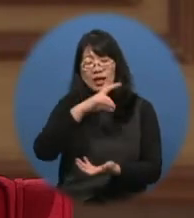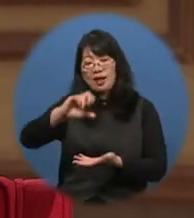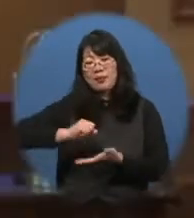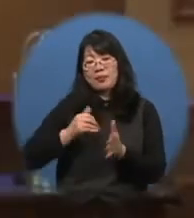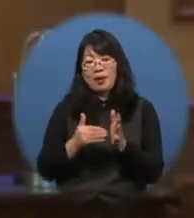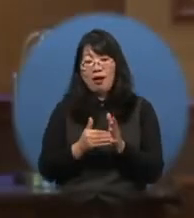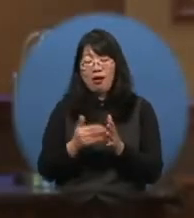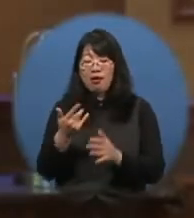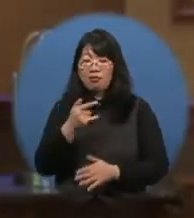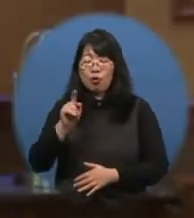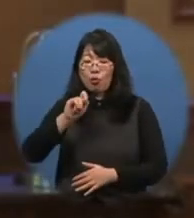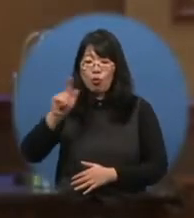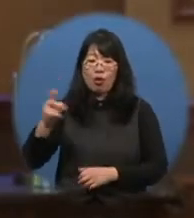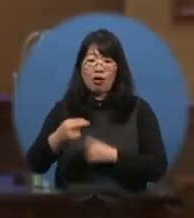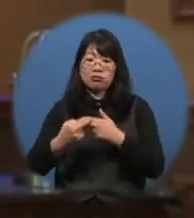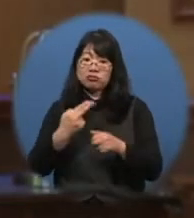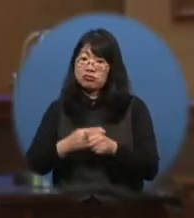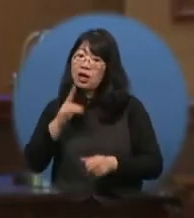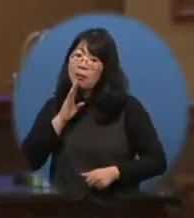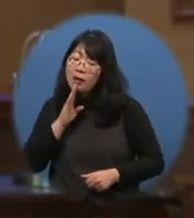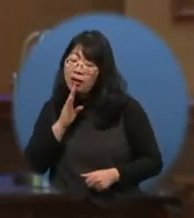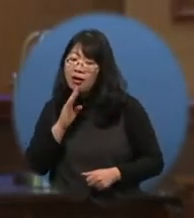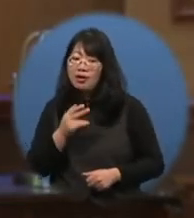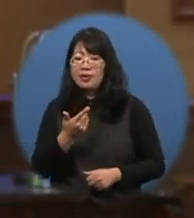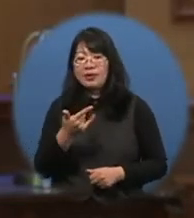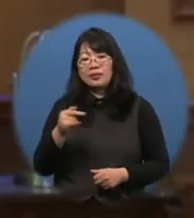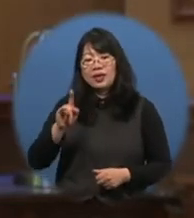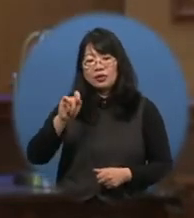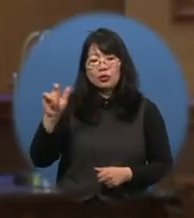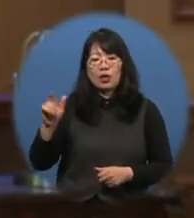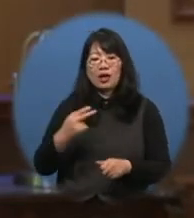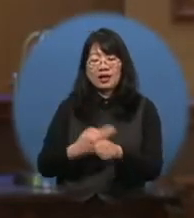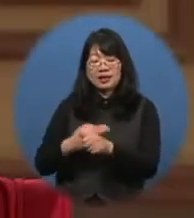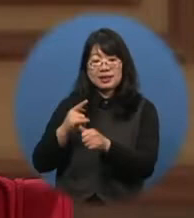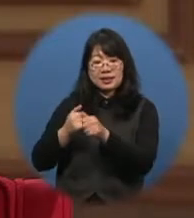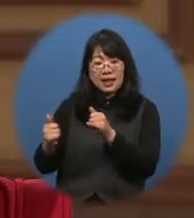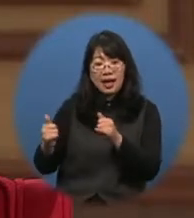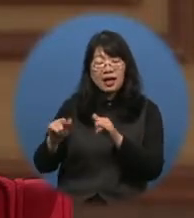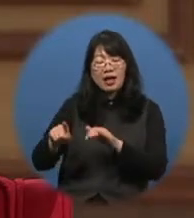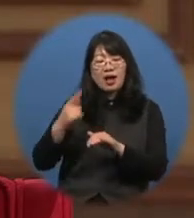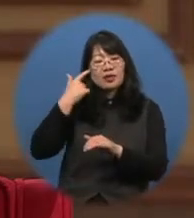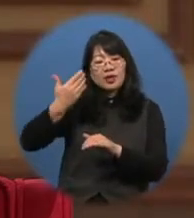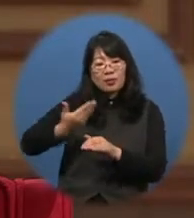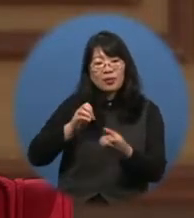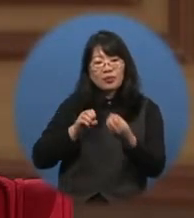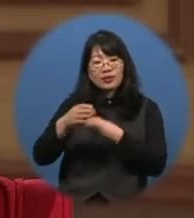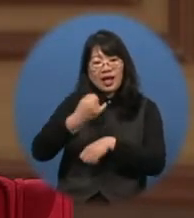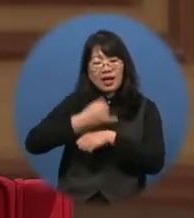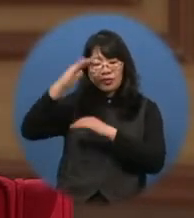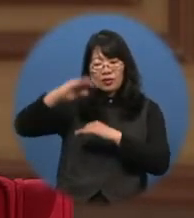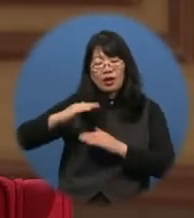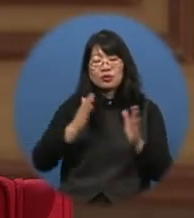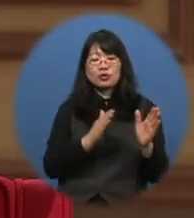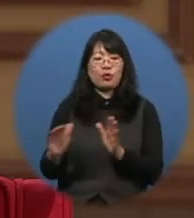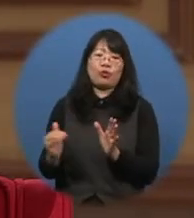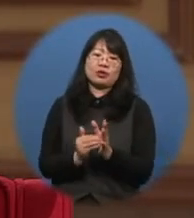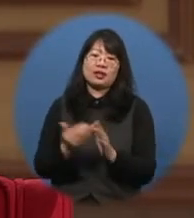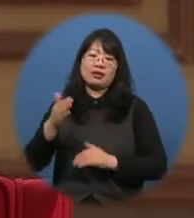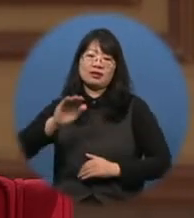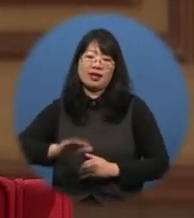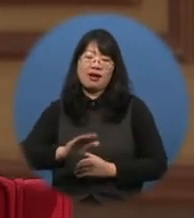했고 내과 의사 네네 예, 예. 내과 의사들이 그 설문에 응답한 내용을 정리를